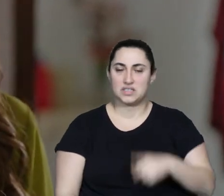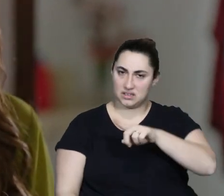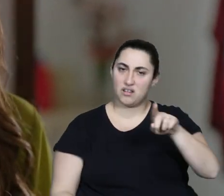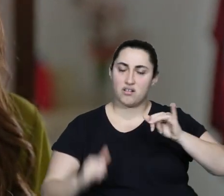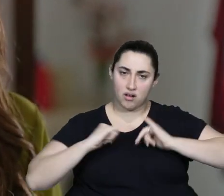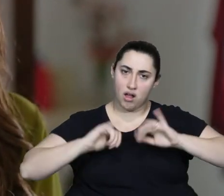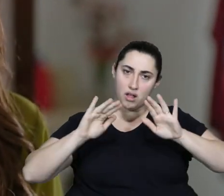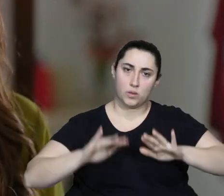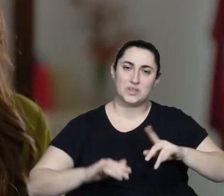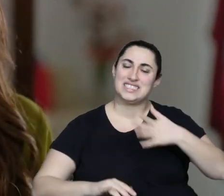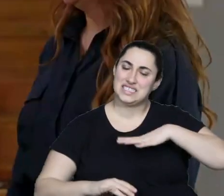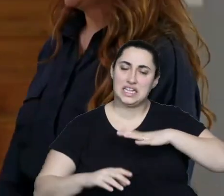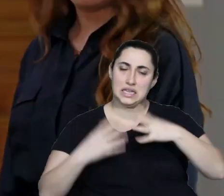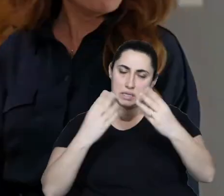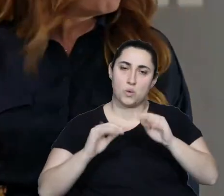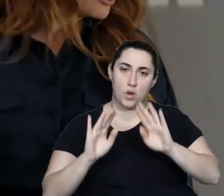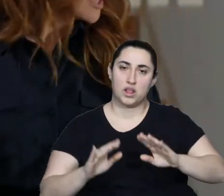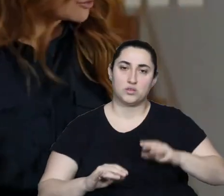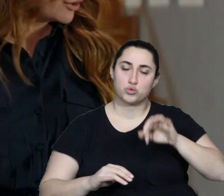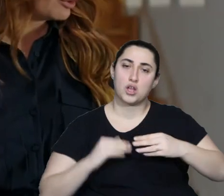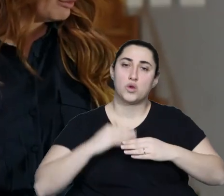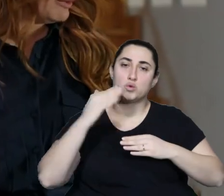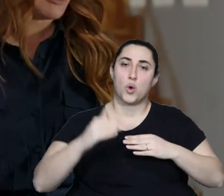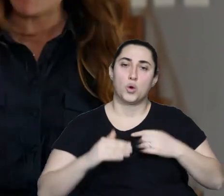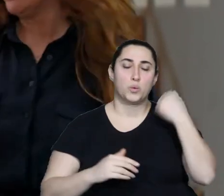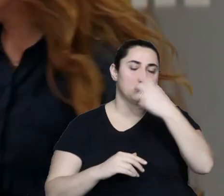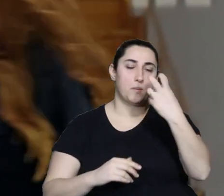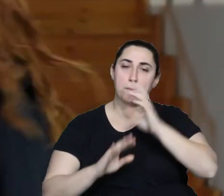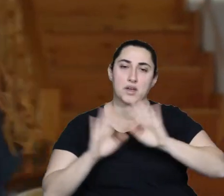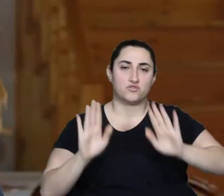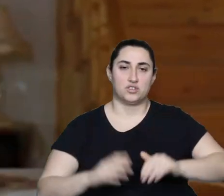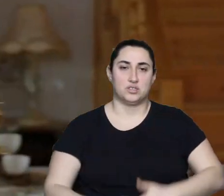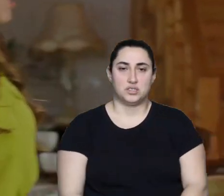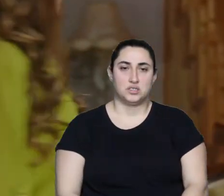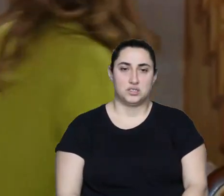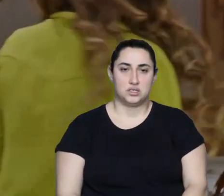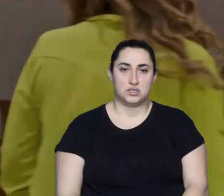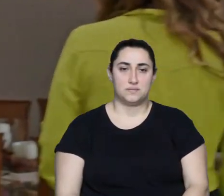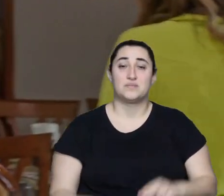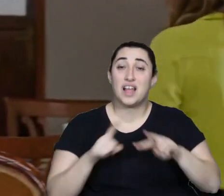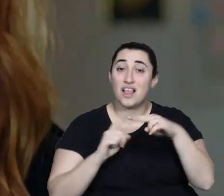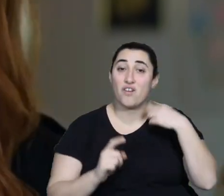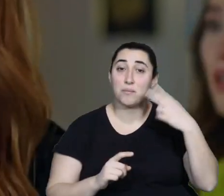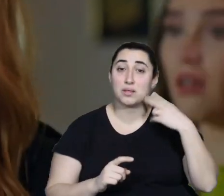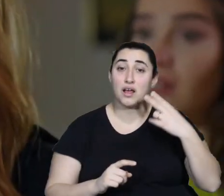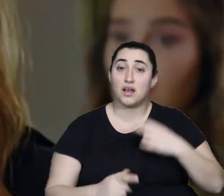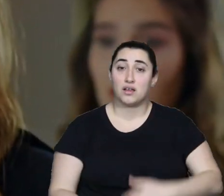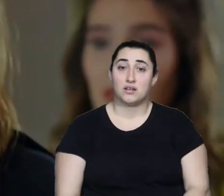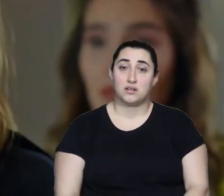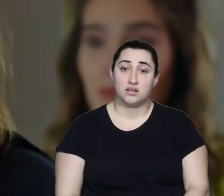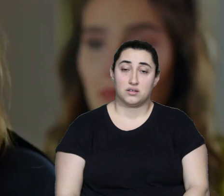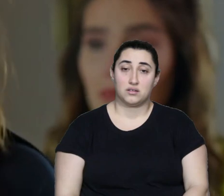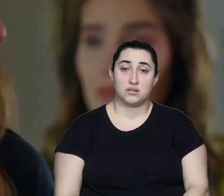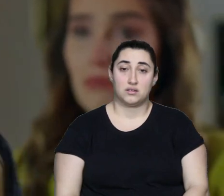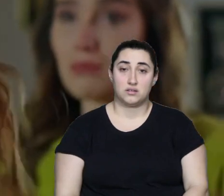olun. İstediğiniz olacak. Bundan sonra yüzümü bile görmeyeceksiniz. Alev abla.